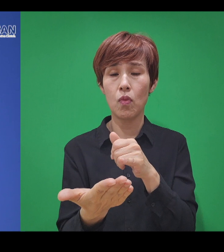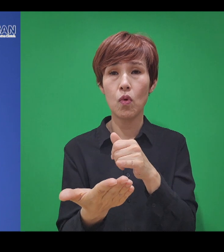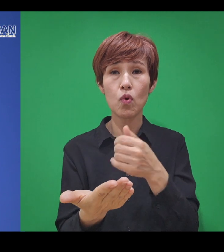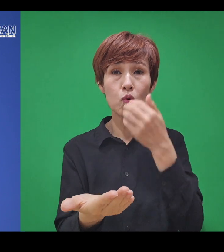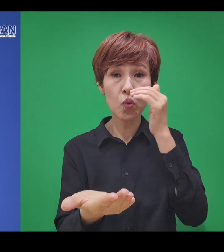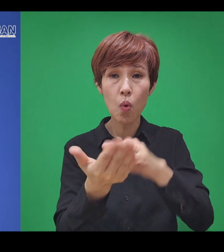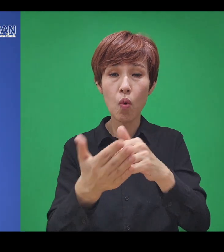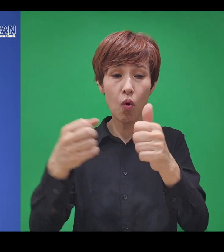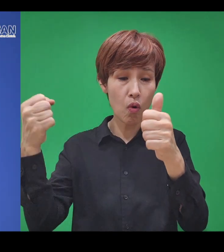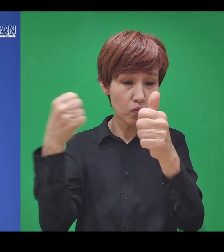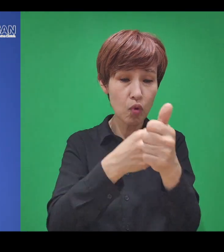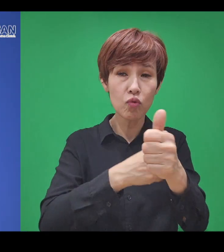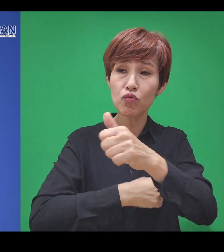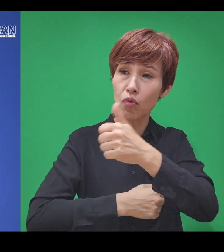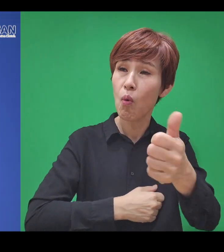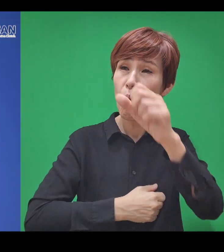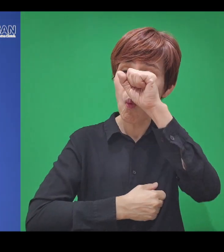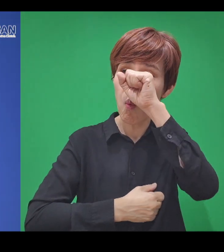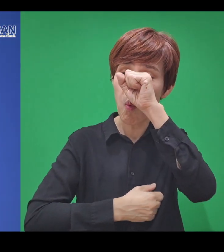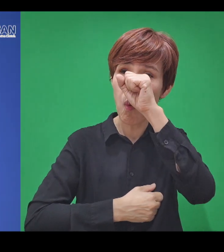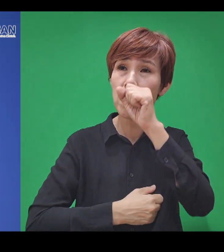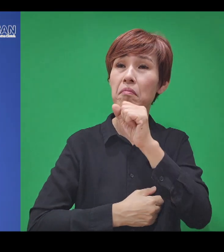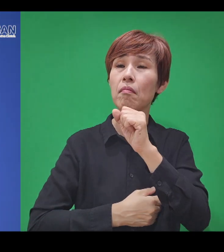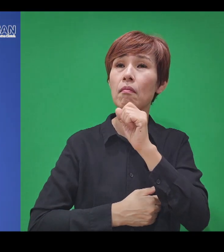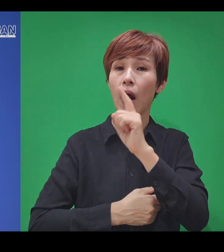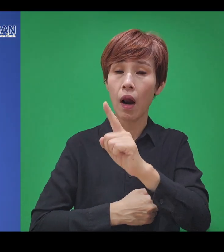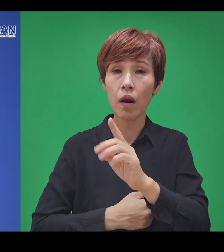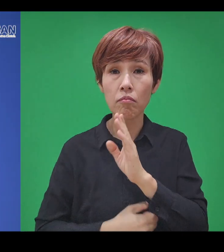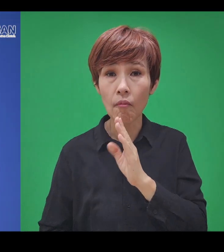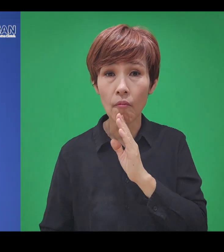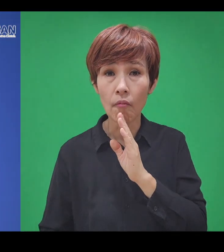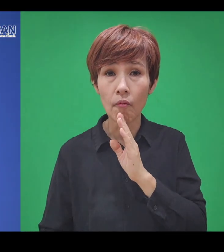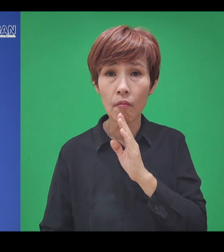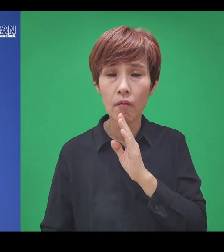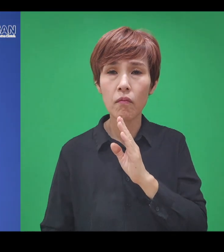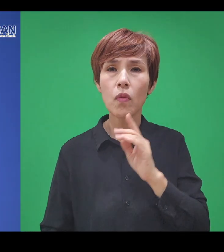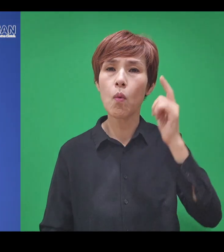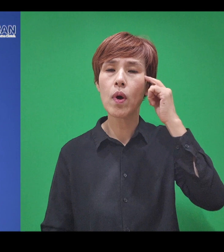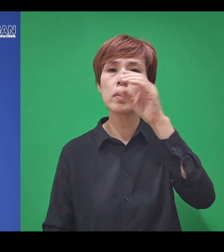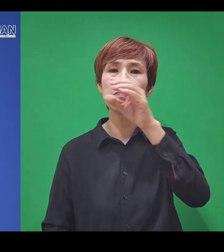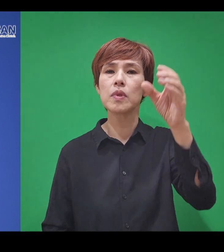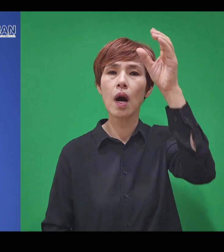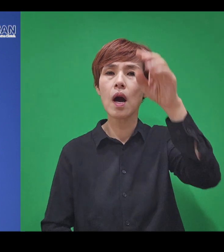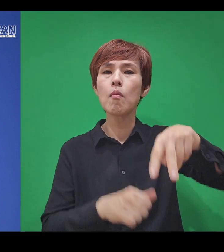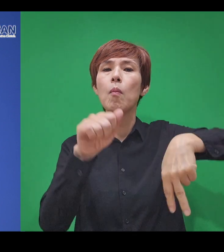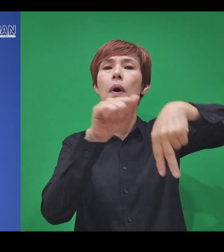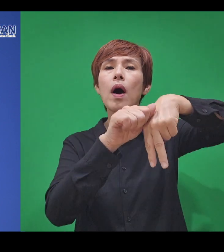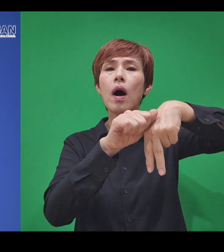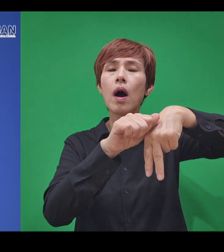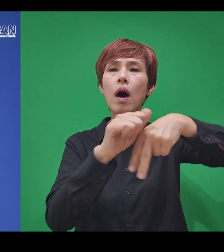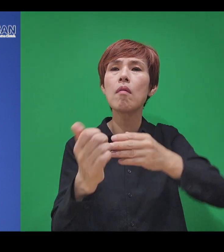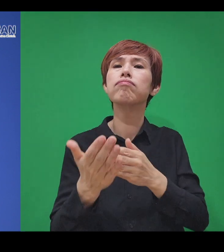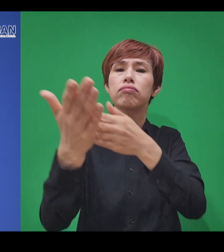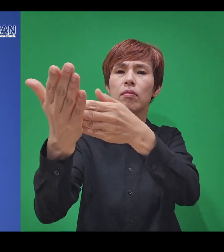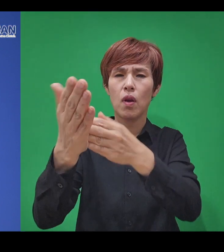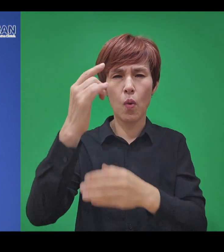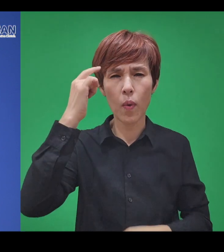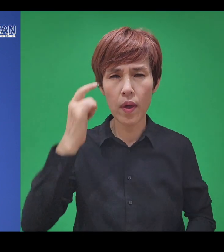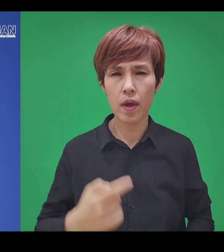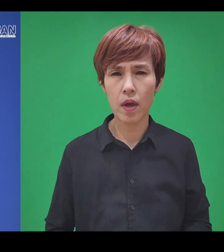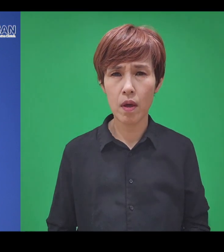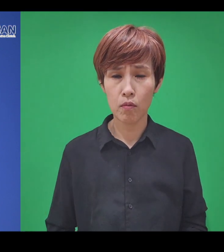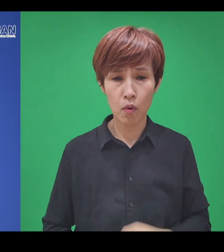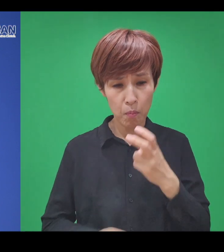죽이소서 해야 되는데 왜 법을 어기고 십자가에 못 박으소서라고 말하나요?